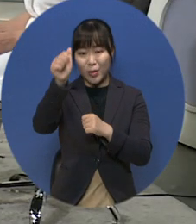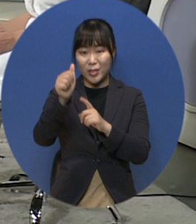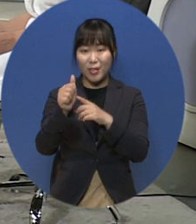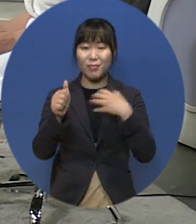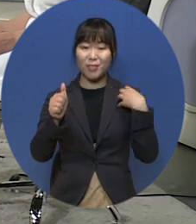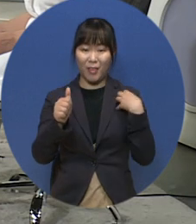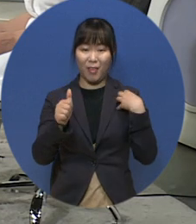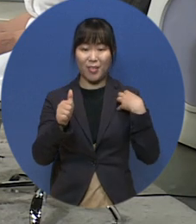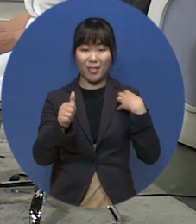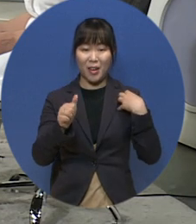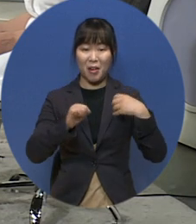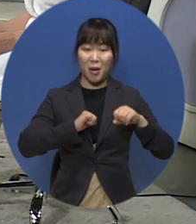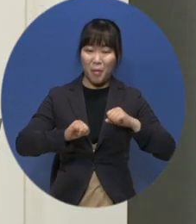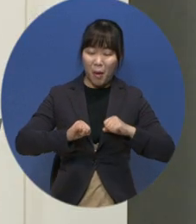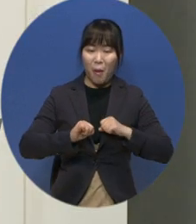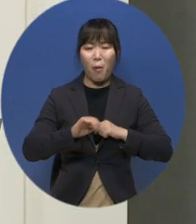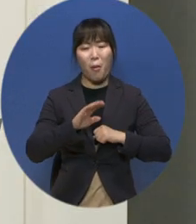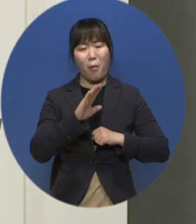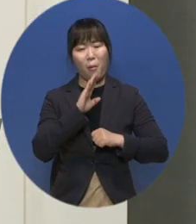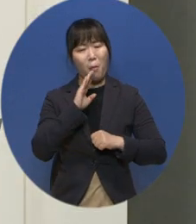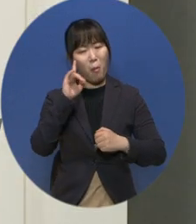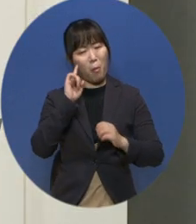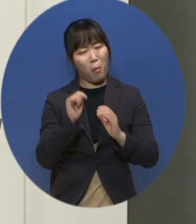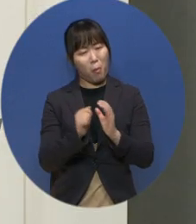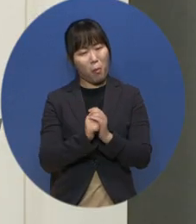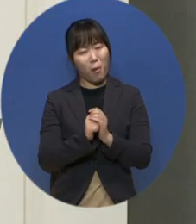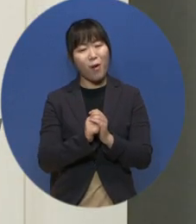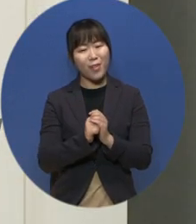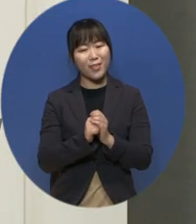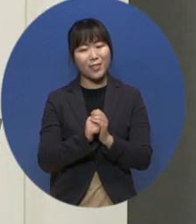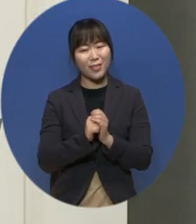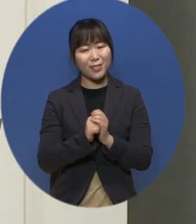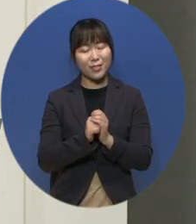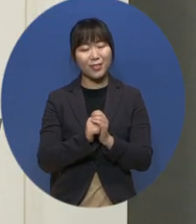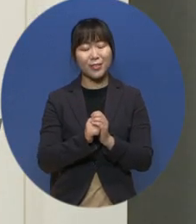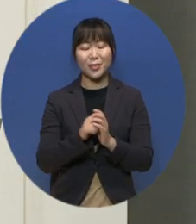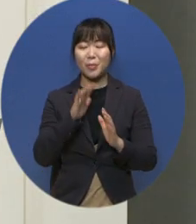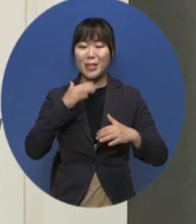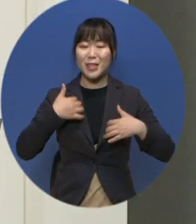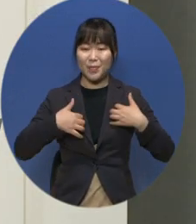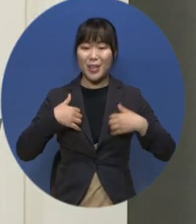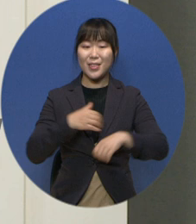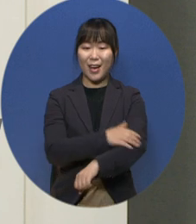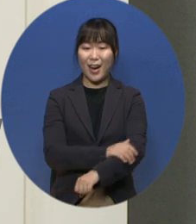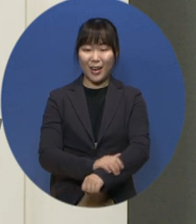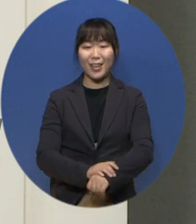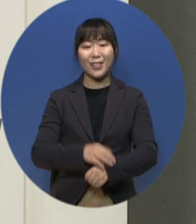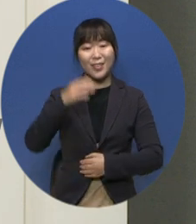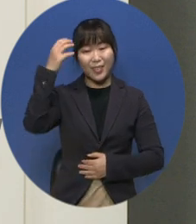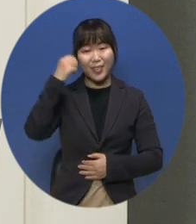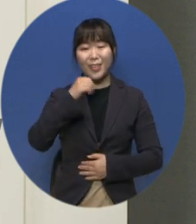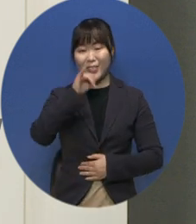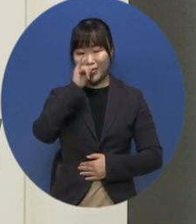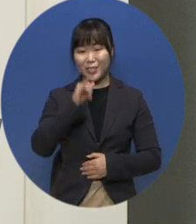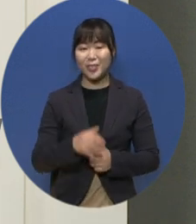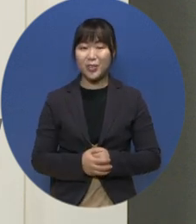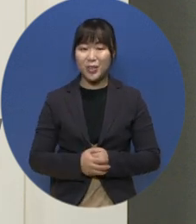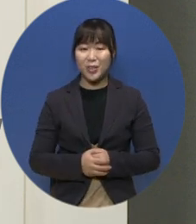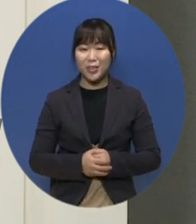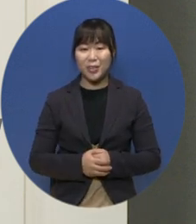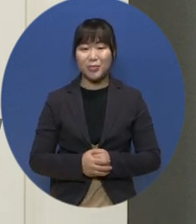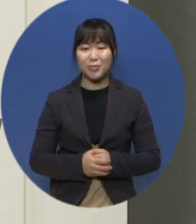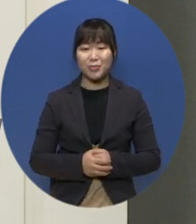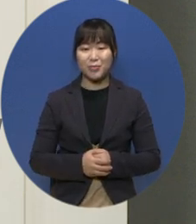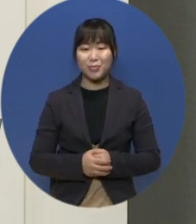이 역할을 하시면서 아주 특이한 배역을 아주 재미있게 소화시킨 본인인데 가장